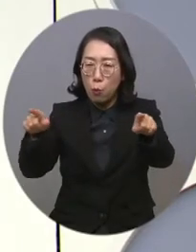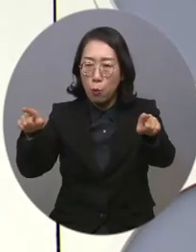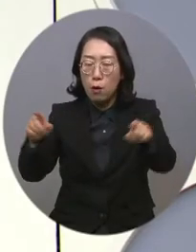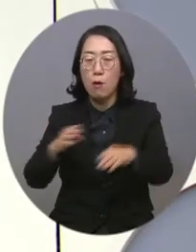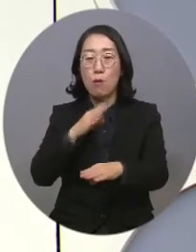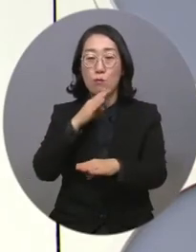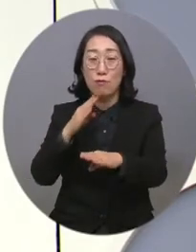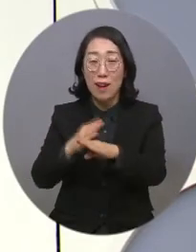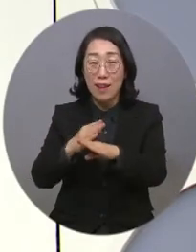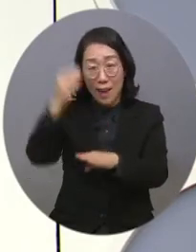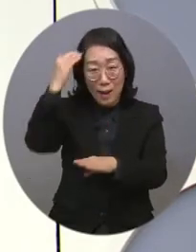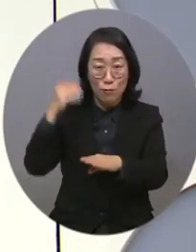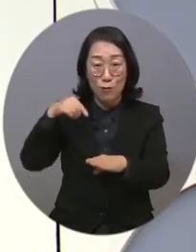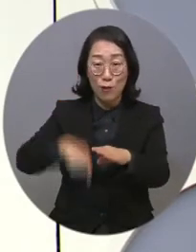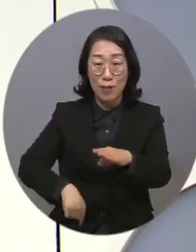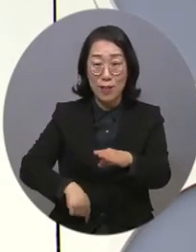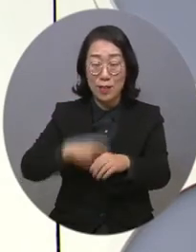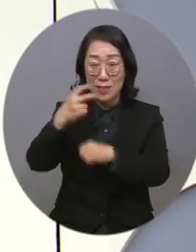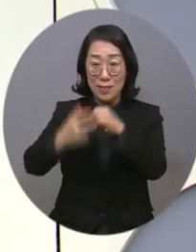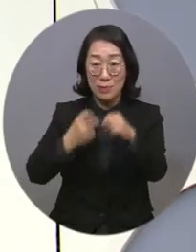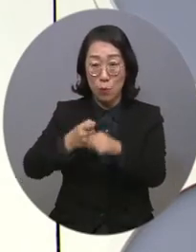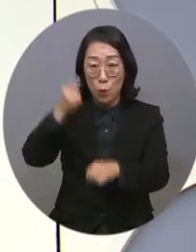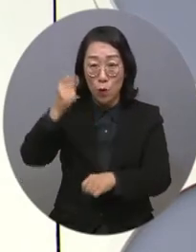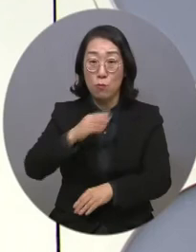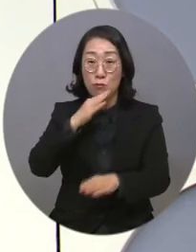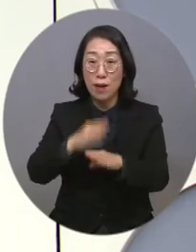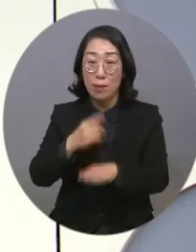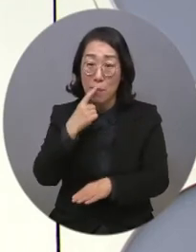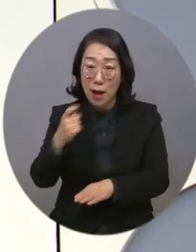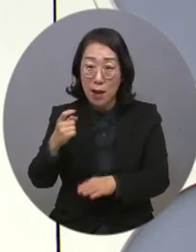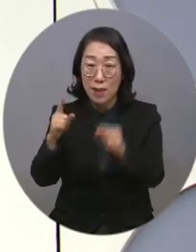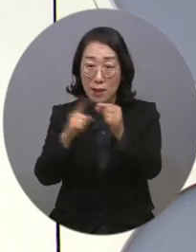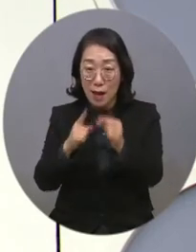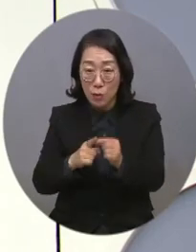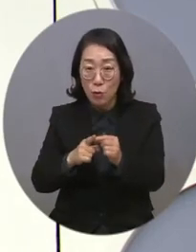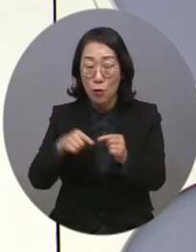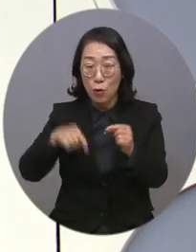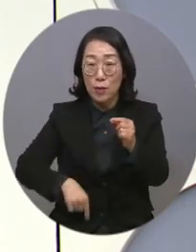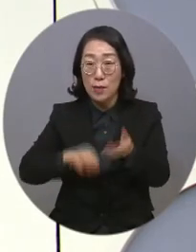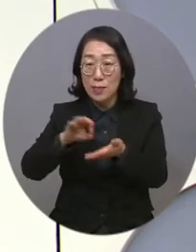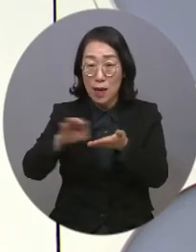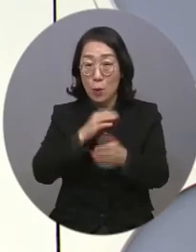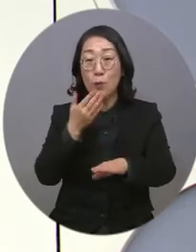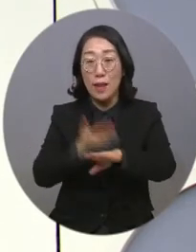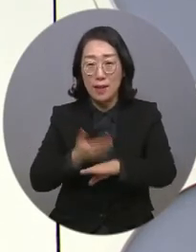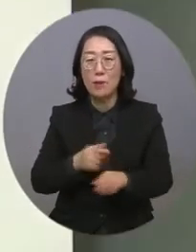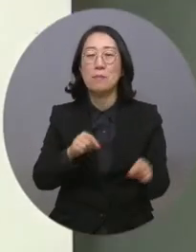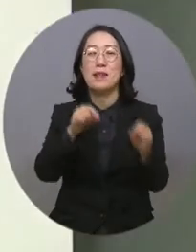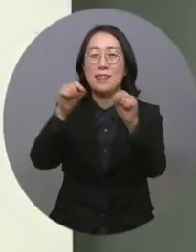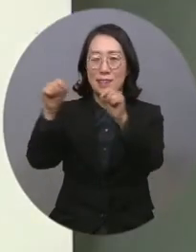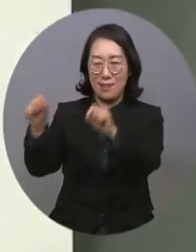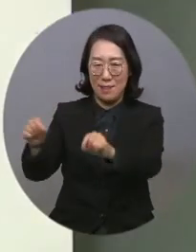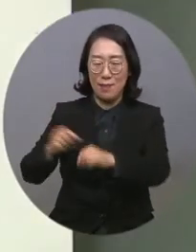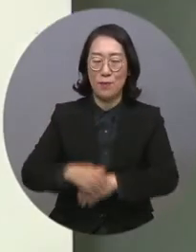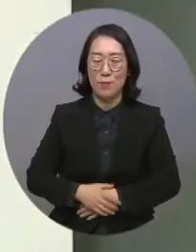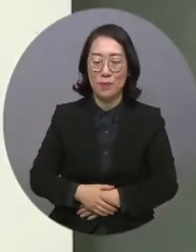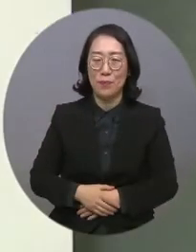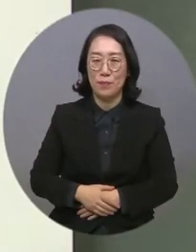남북이 갈라져가지고 70년 넘으니까 북한 언어하고 남한 언어하고 잠깐 다르듯이 그런 경향이 있습니다. 우리